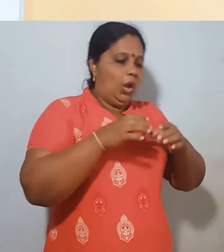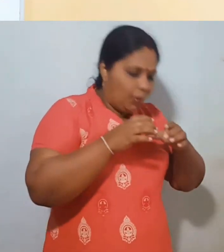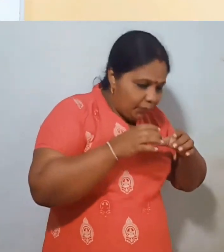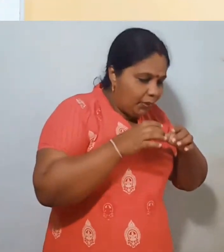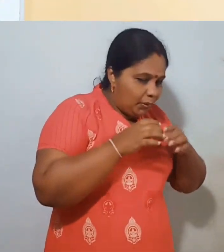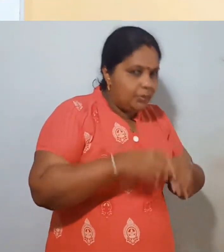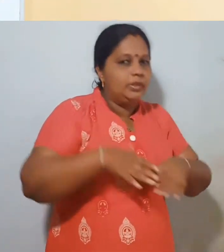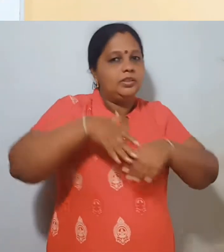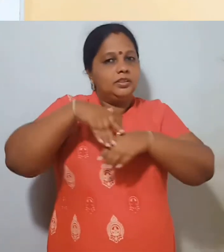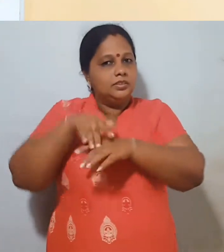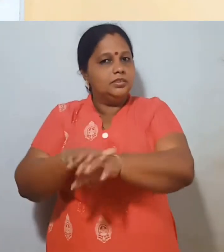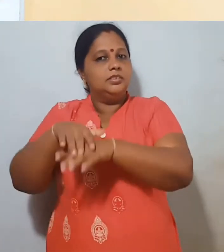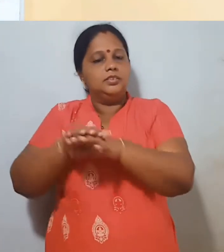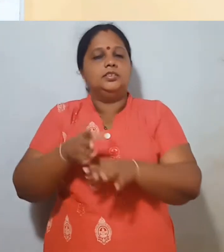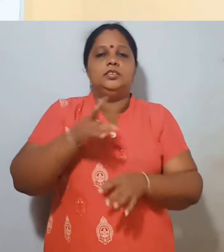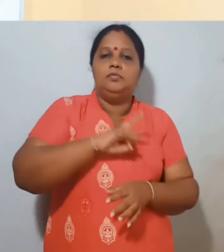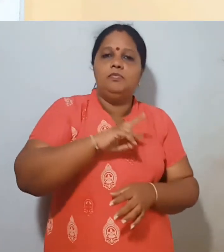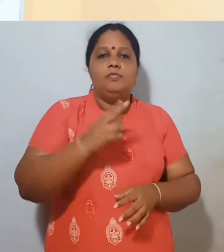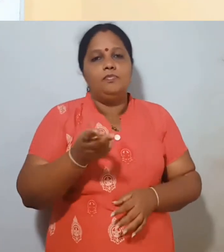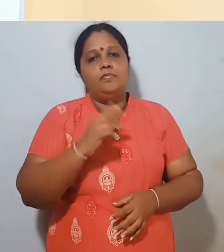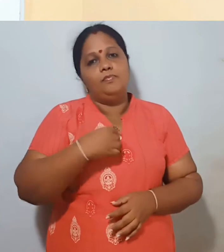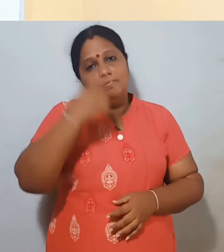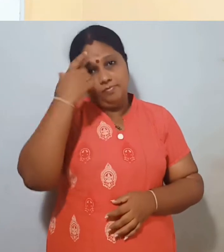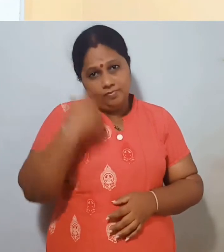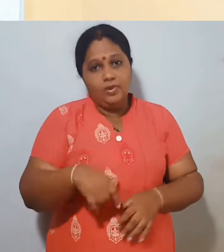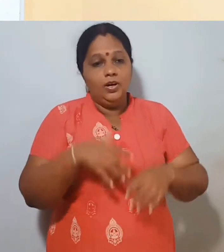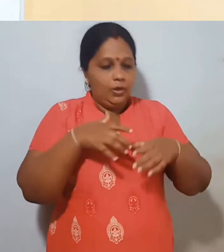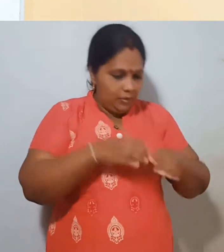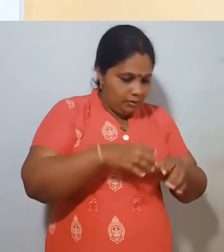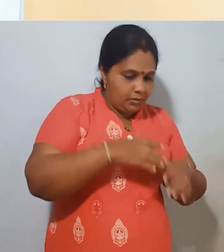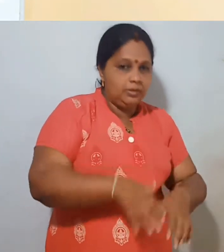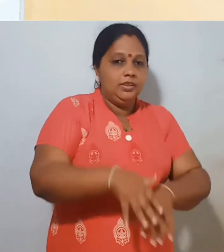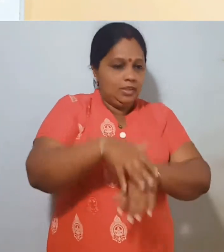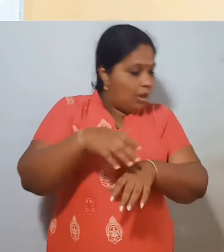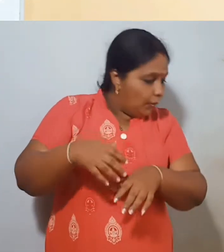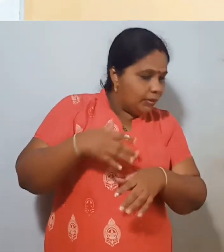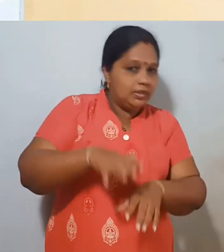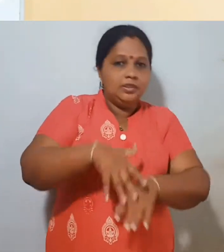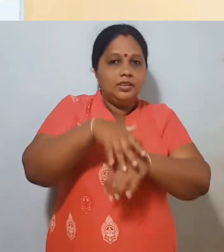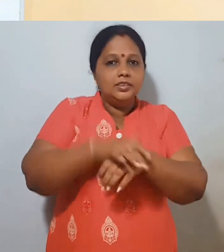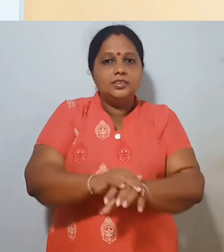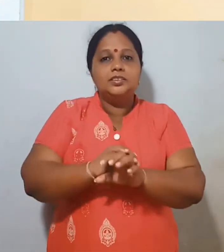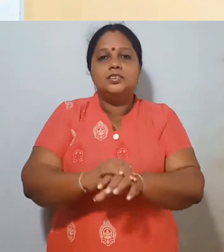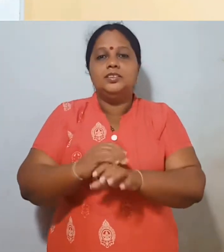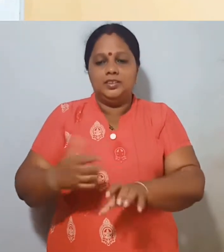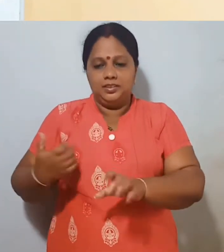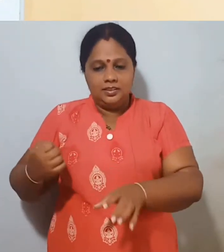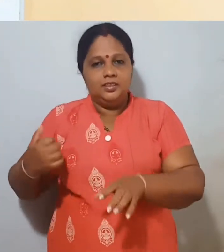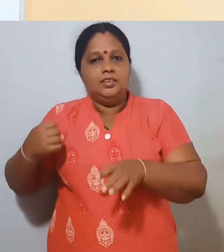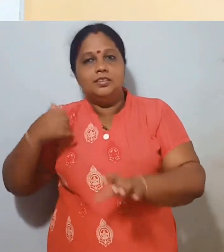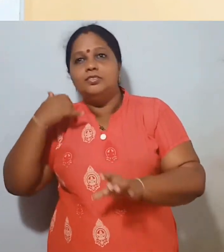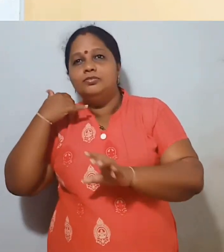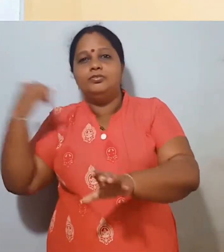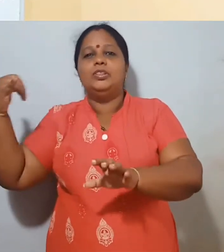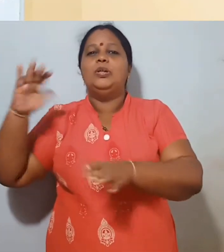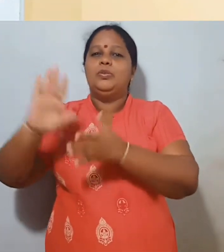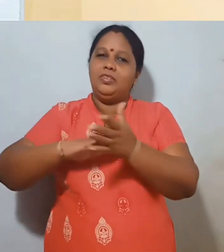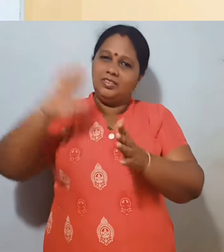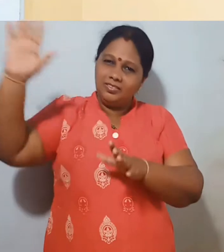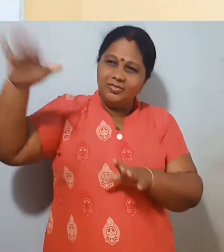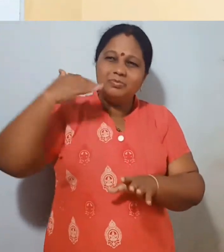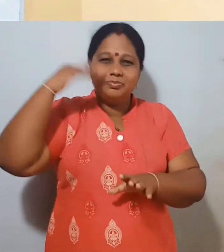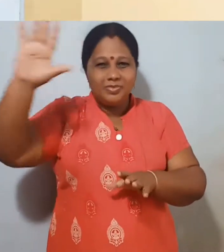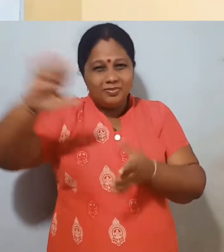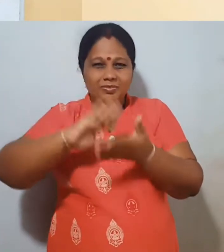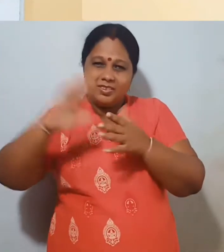தடவை அமர்த்துறது. இதே டைம்ல நீங்க பக்கத்துல நிக்கிறாக்களை கால் பண்ணி கால் ஃபார் ஹெல்ப், உதவிக்கு நம்ம ஆட்கள் எடுக்கணும். ஆம்புலன்ஸ்